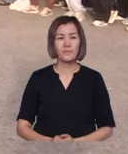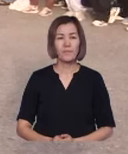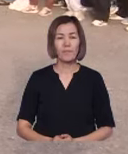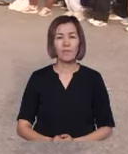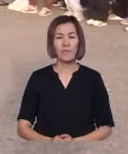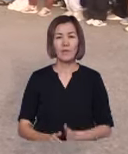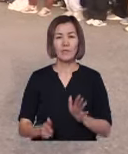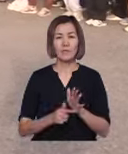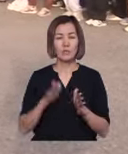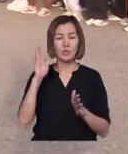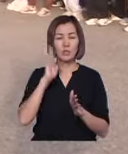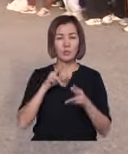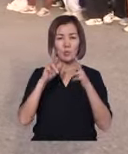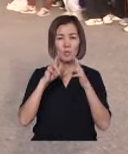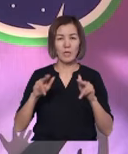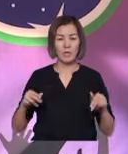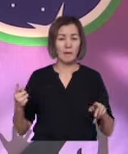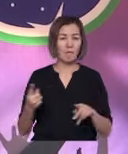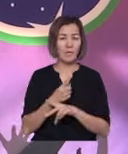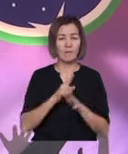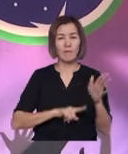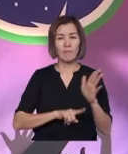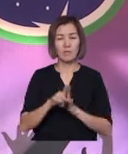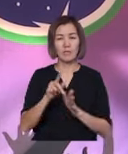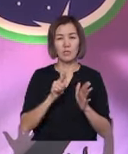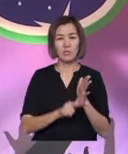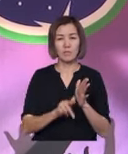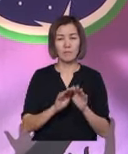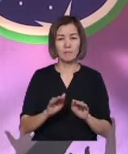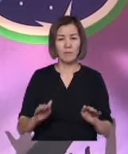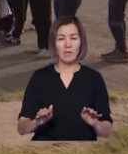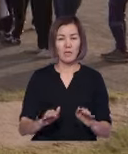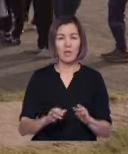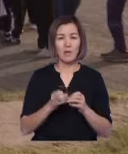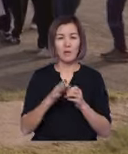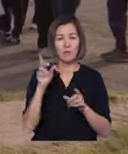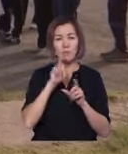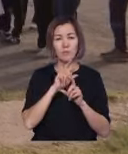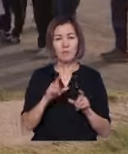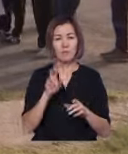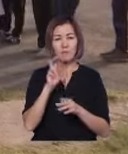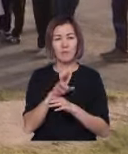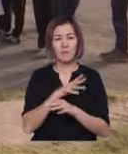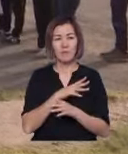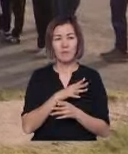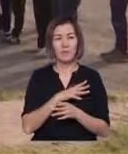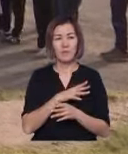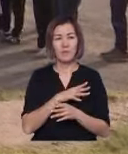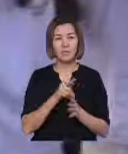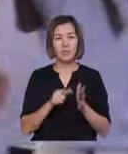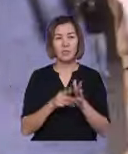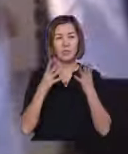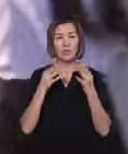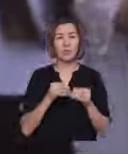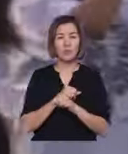Жетісу лагері биыл алғаш рет өз жұмысын бастады. Мұнда 70 оқушы Талдықорғандағы 15-ші орта мектебінен келген. Балалар орталықта 7 күн